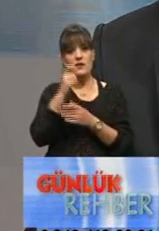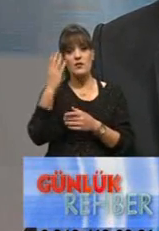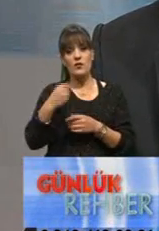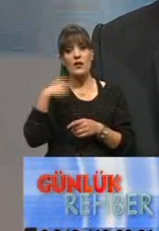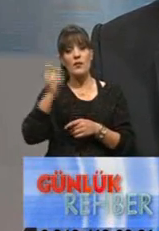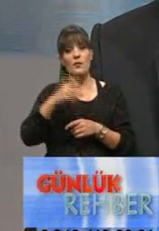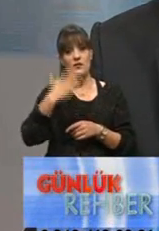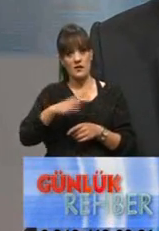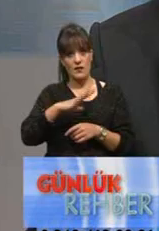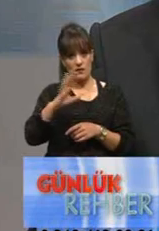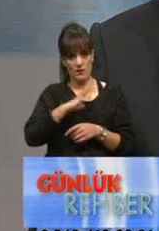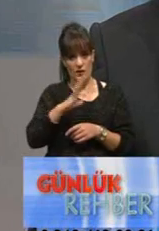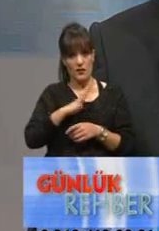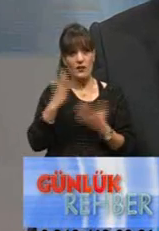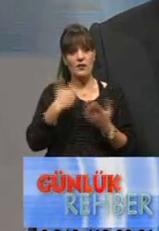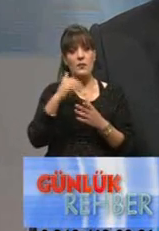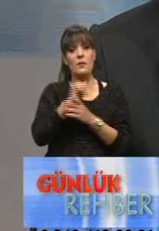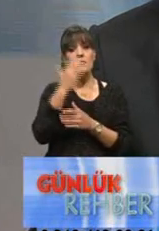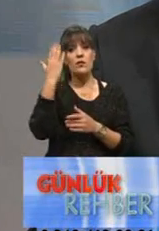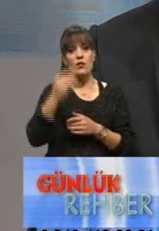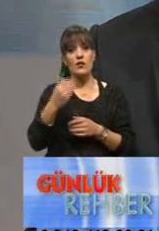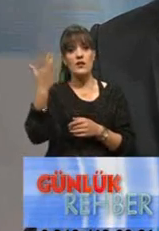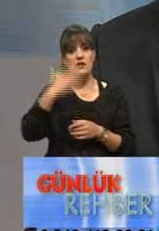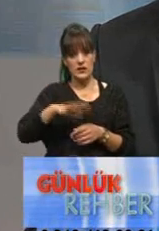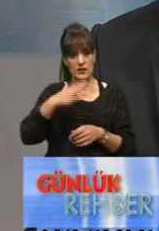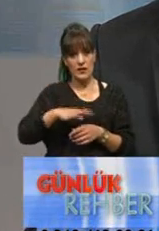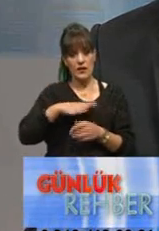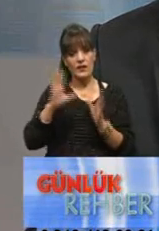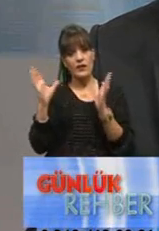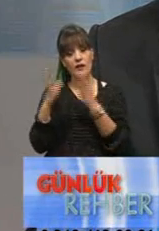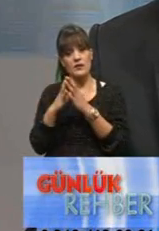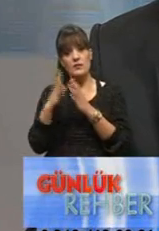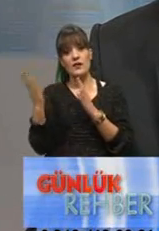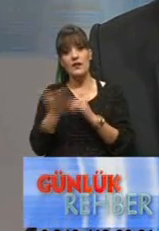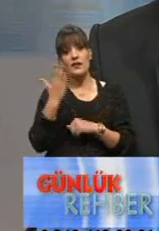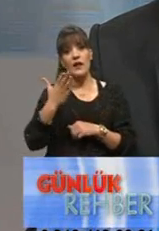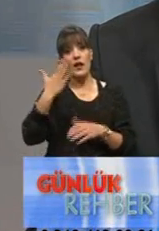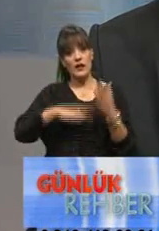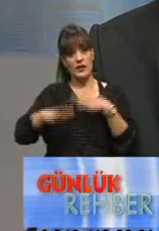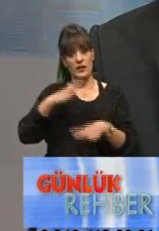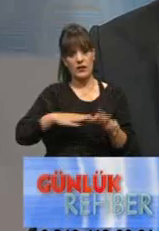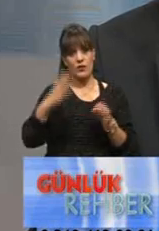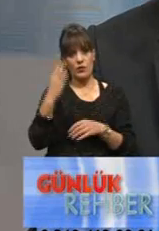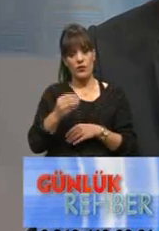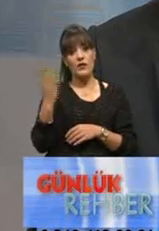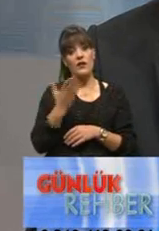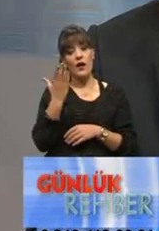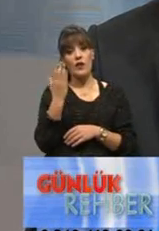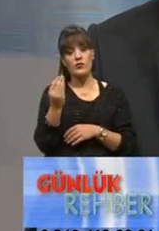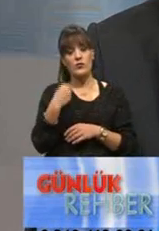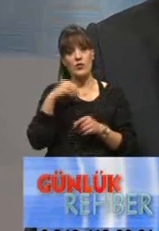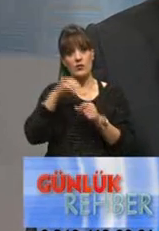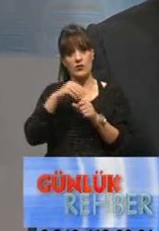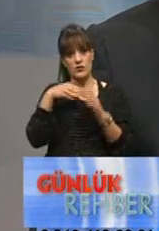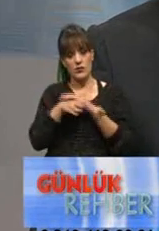yapmak isteyenler de var. Tabii meslek olarak isteyen kesim daha ilgili oluyor. Daha çok üzerine